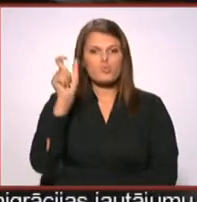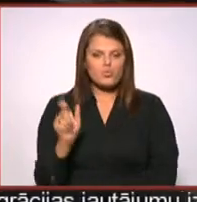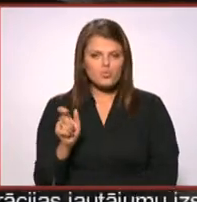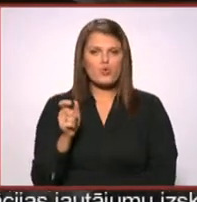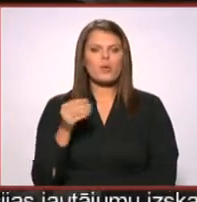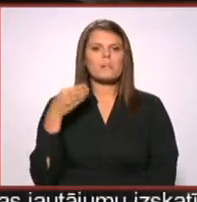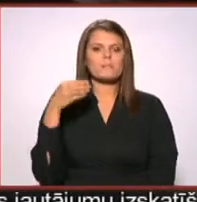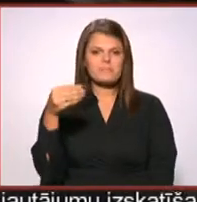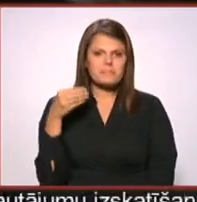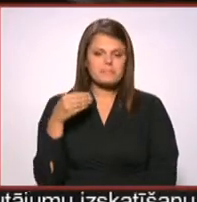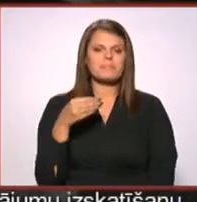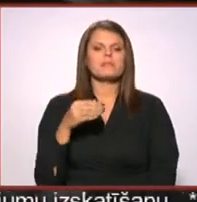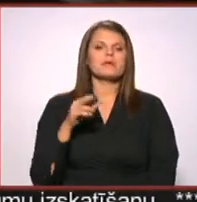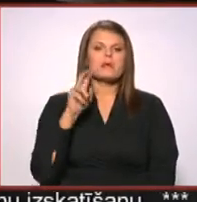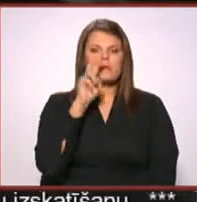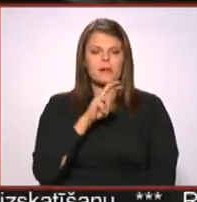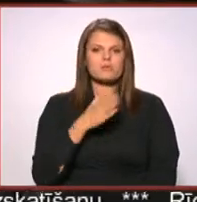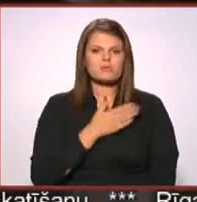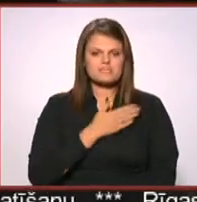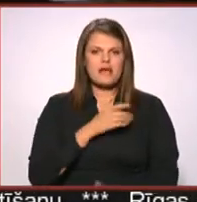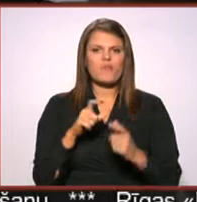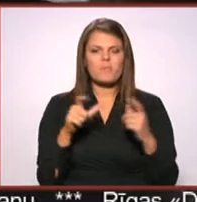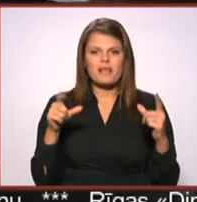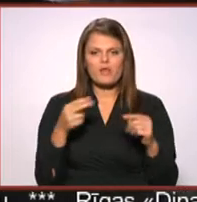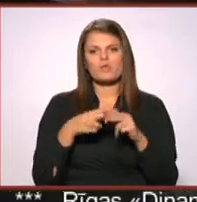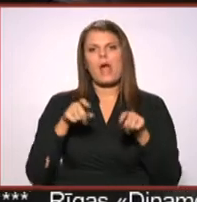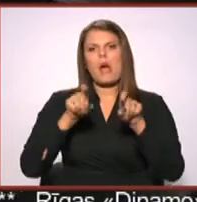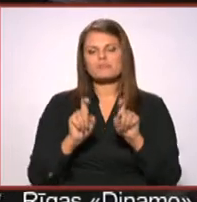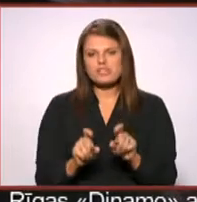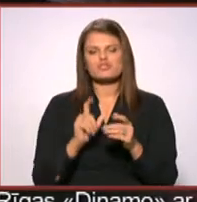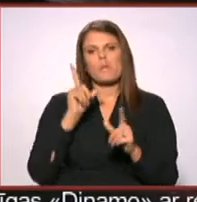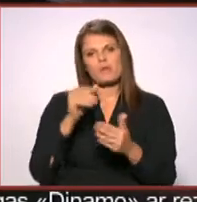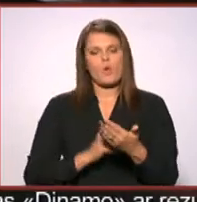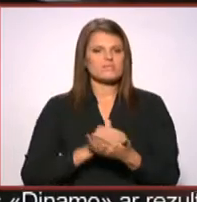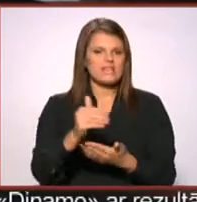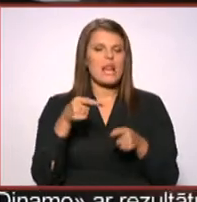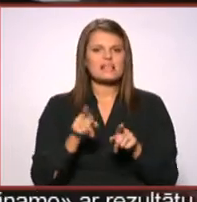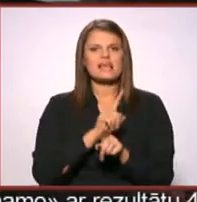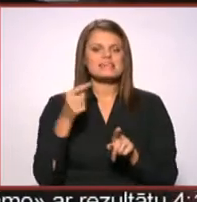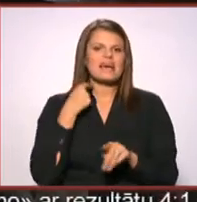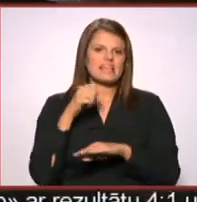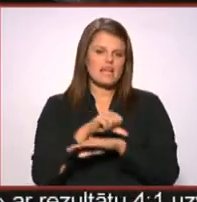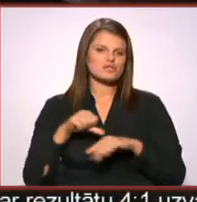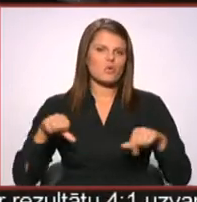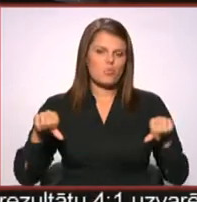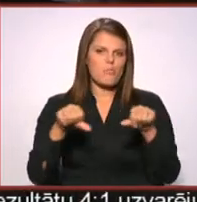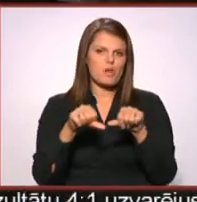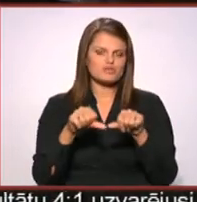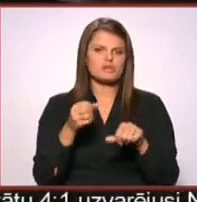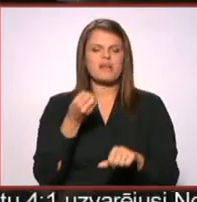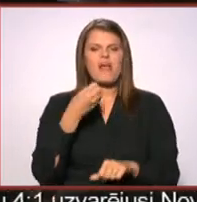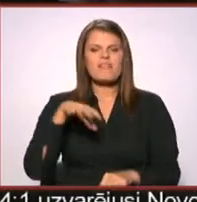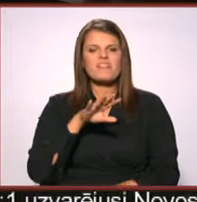teikt nopīkstina vai novalidē savu braucienu un iet apsēsties un brauc tālāk. Tas ir Rīgas robežās, tātad